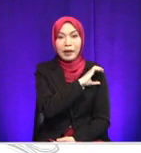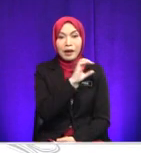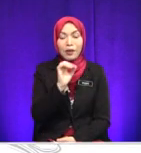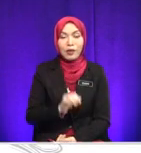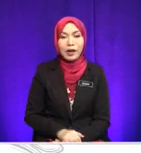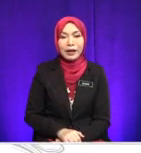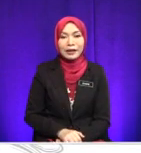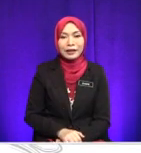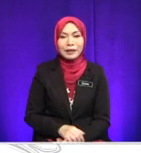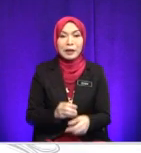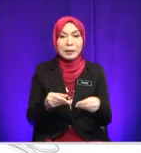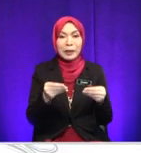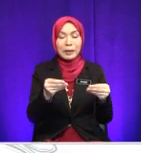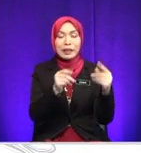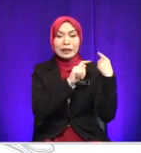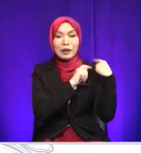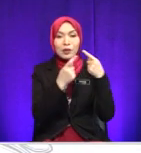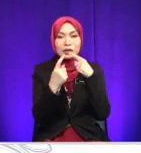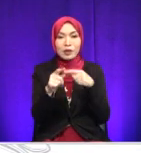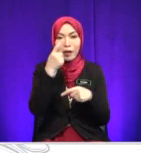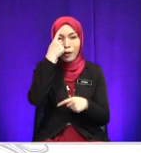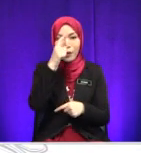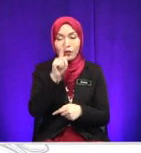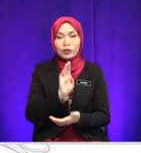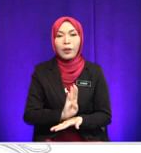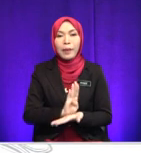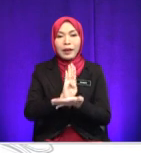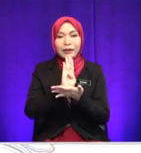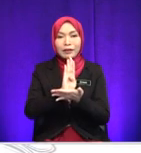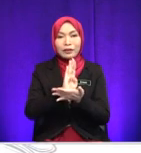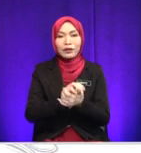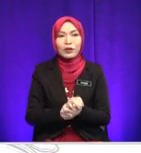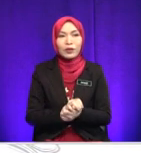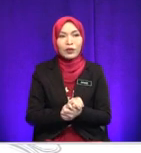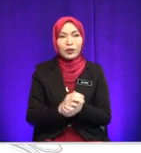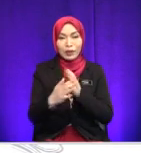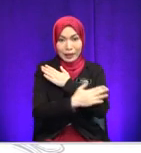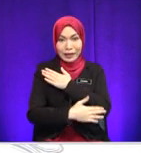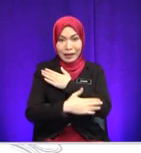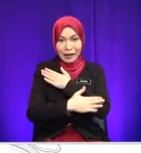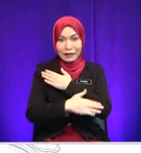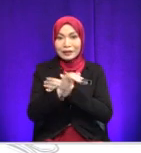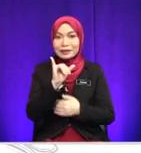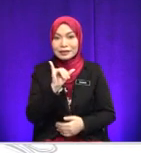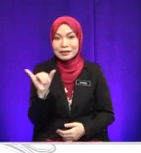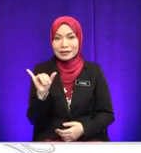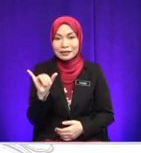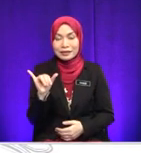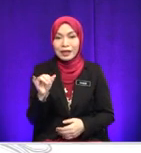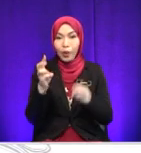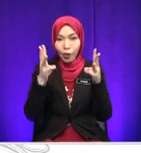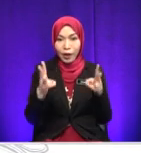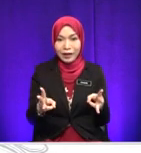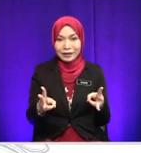menjaga kepentingan perdagangan dan membantu warganya di negara asing. Menjaga perdagangan dan membantu warganya di